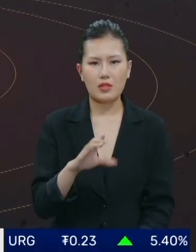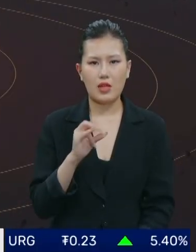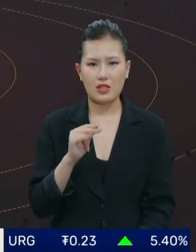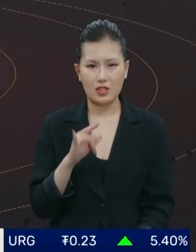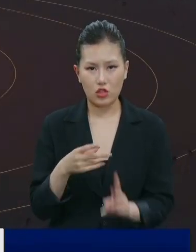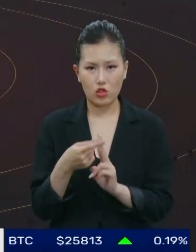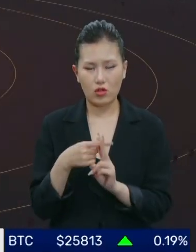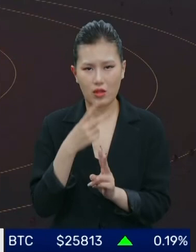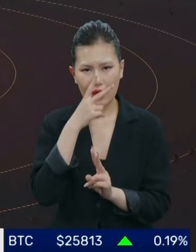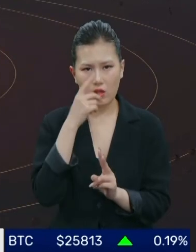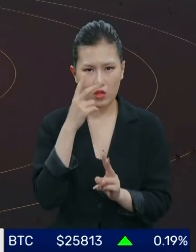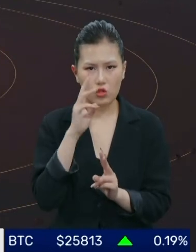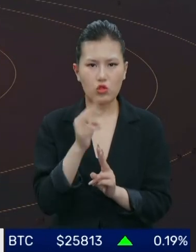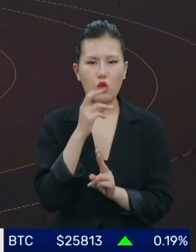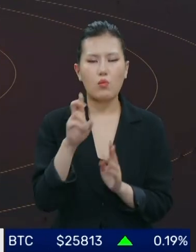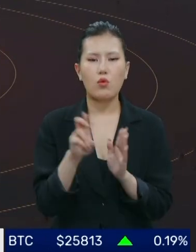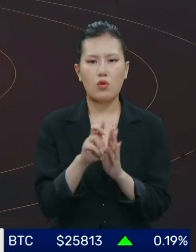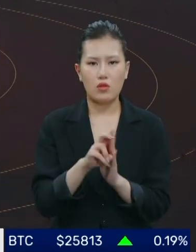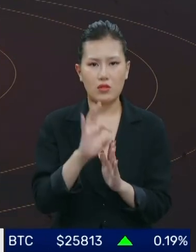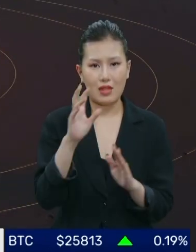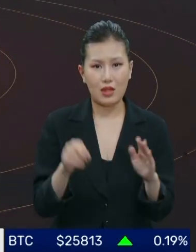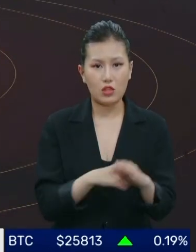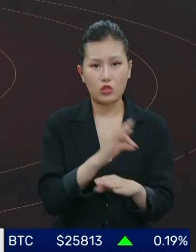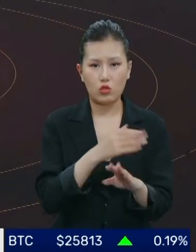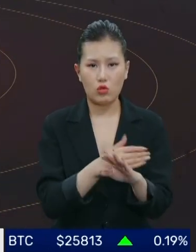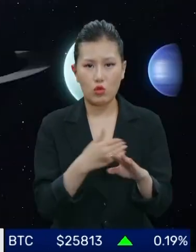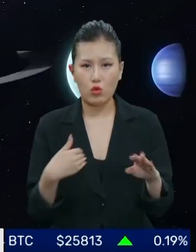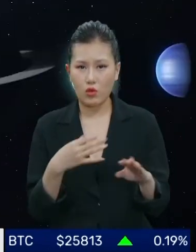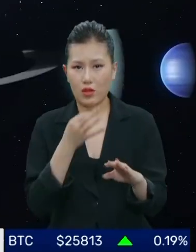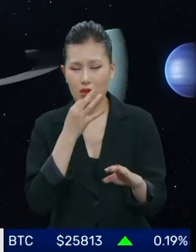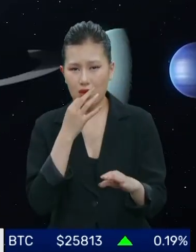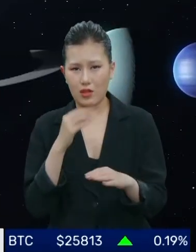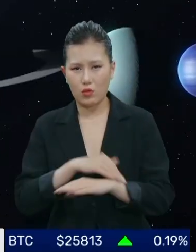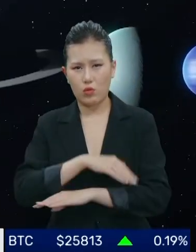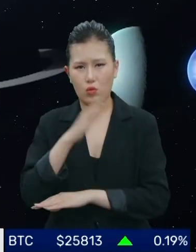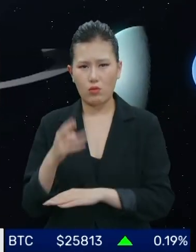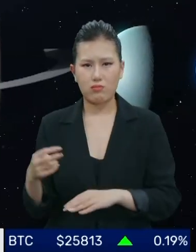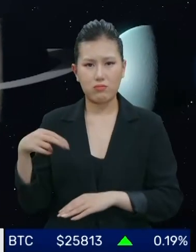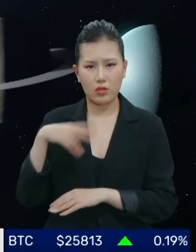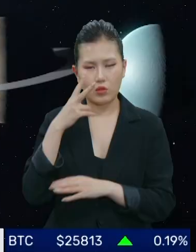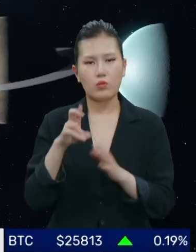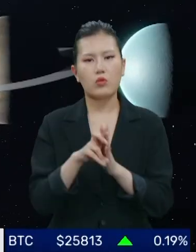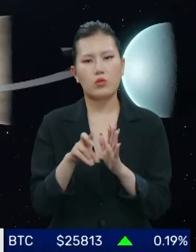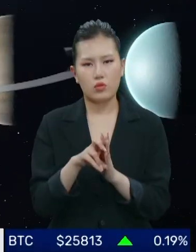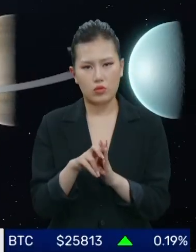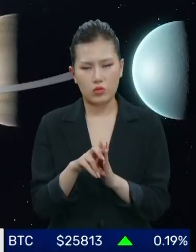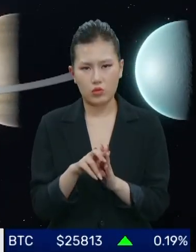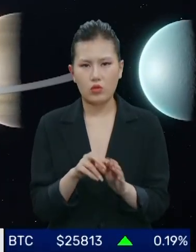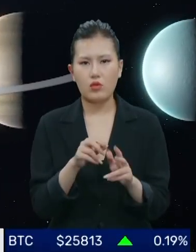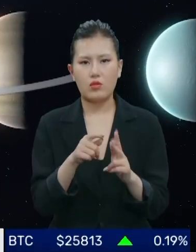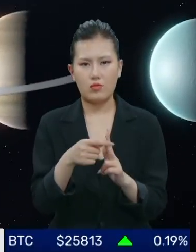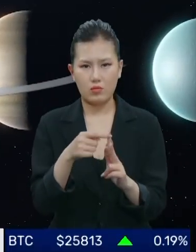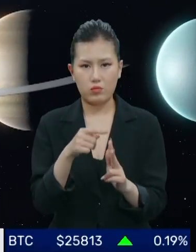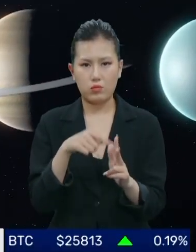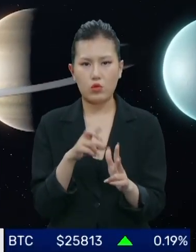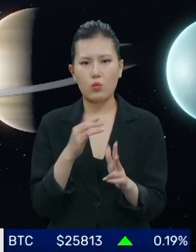харагдах боломжтой. Гол нь нар мантахаас өмнө өглөө эрт маш эрт өндөрлөг газар олж байх шаардлагатай юм аа. Гурав дахь харах боломжтой гараг бол буд гараг байж болох юм.